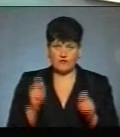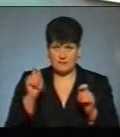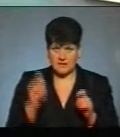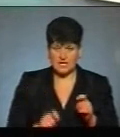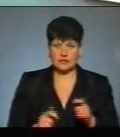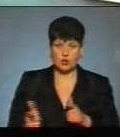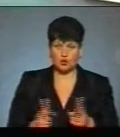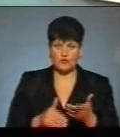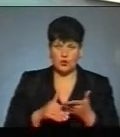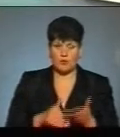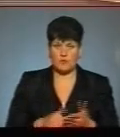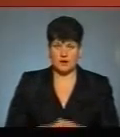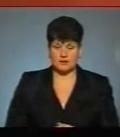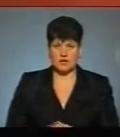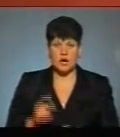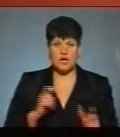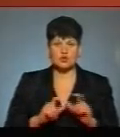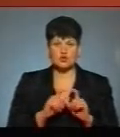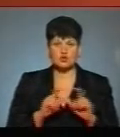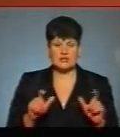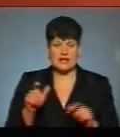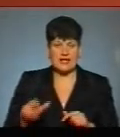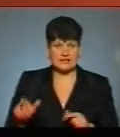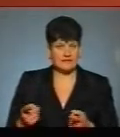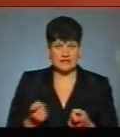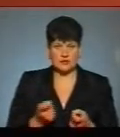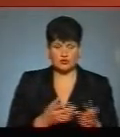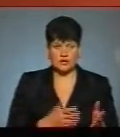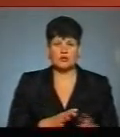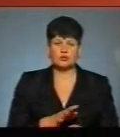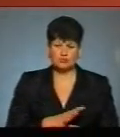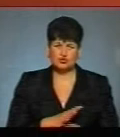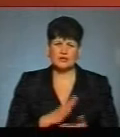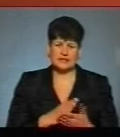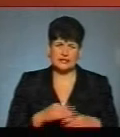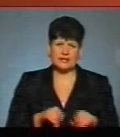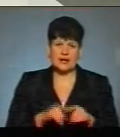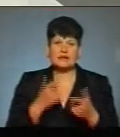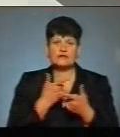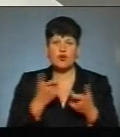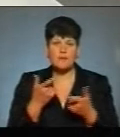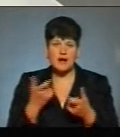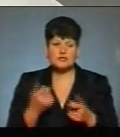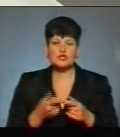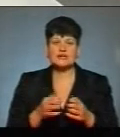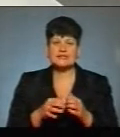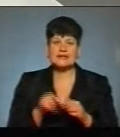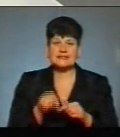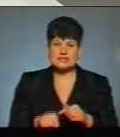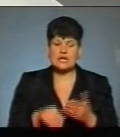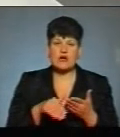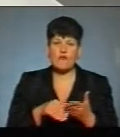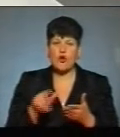готові допомагати. Чи студентів медичних вишів ви не залучаєте? Є така інформація також, що серед цих волонтерів є